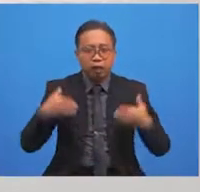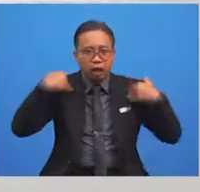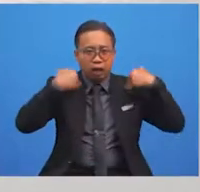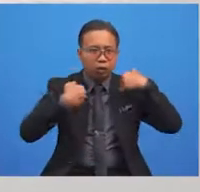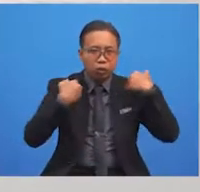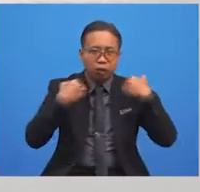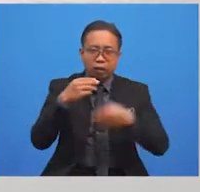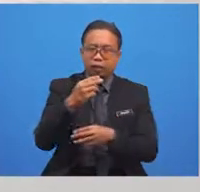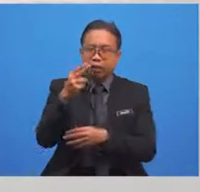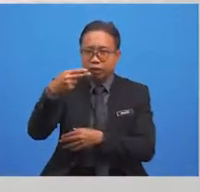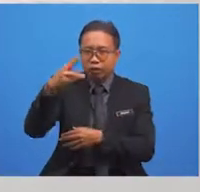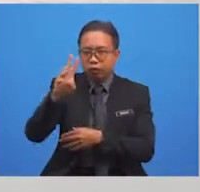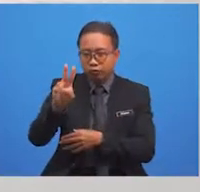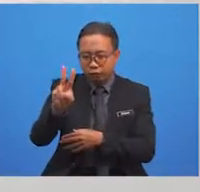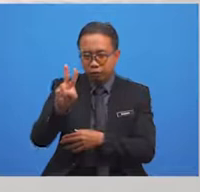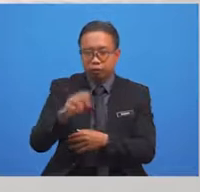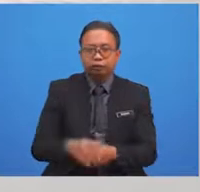herbivor.